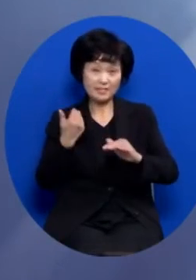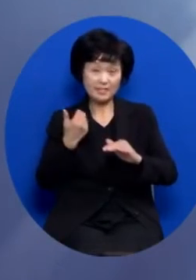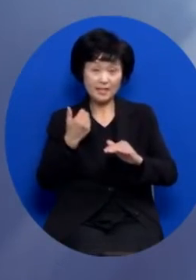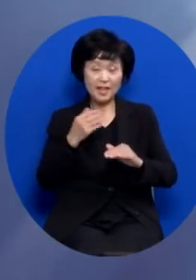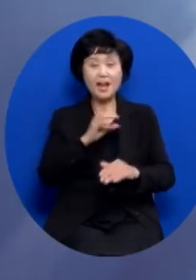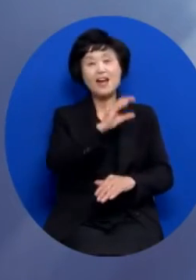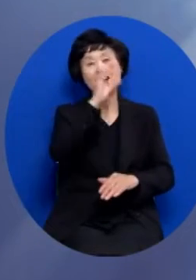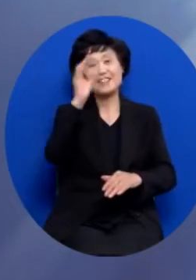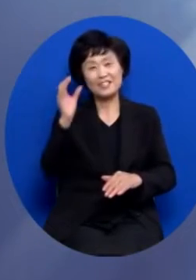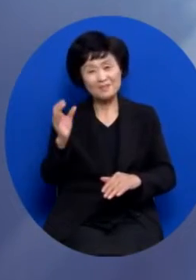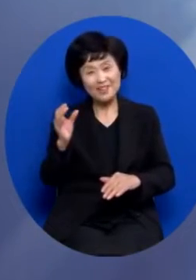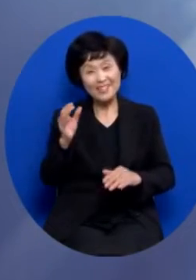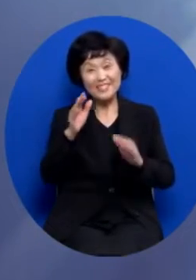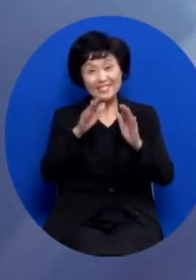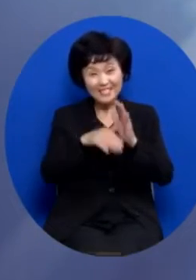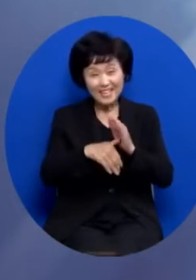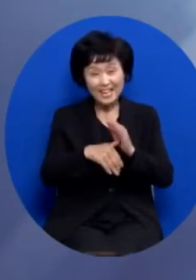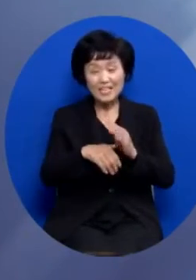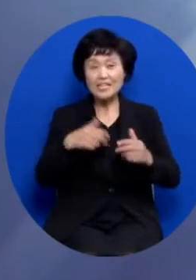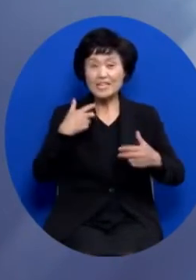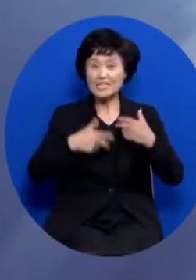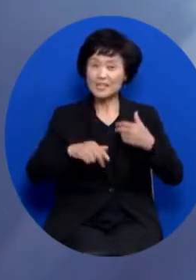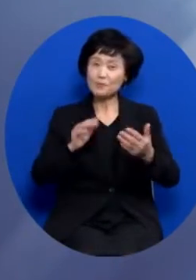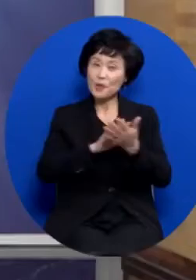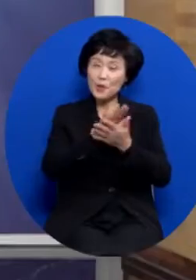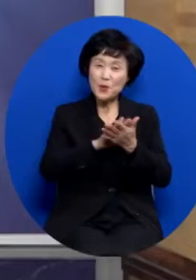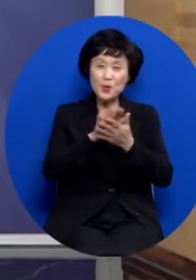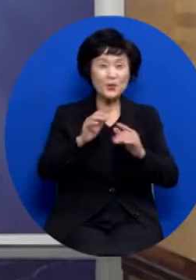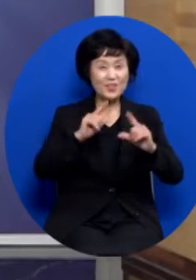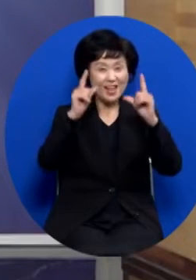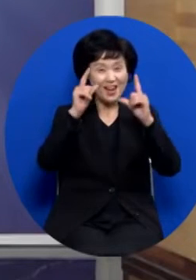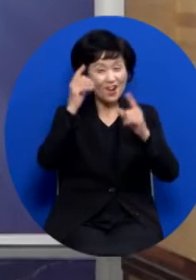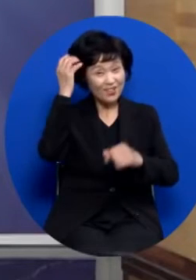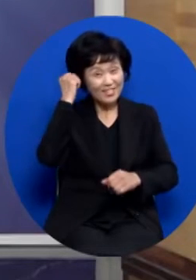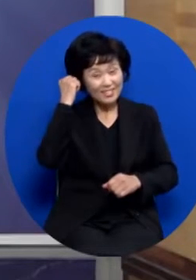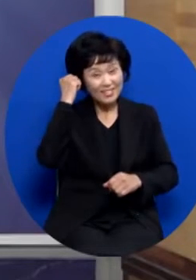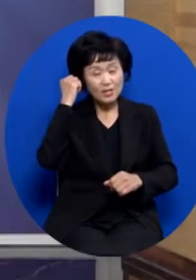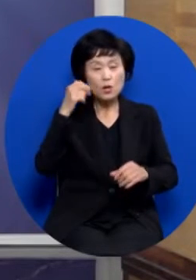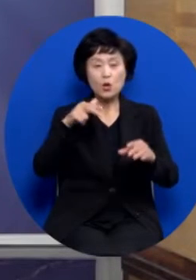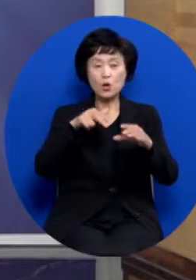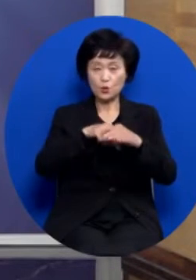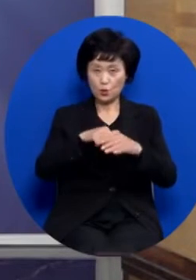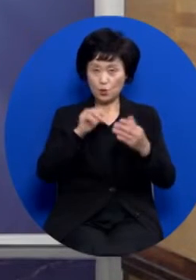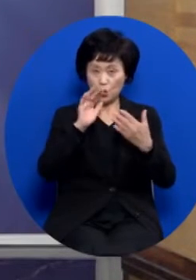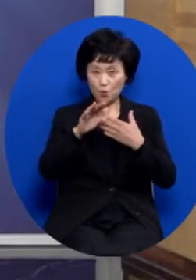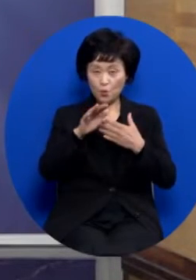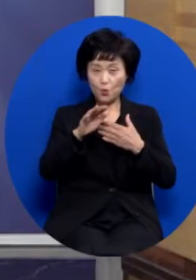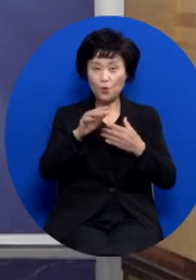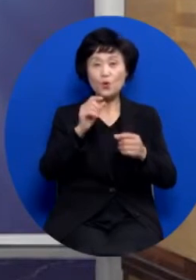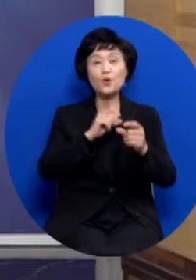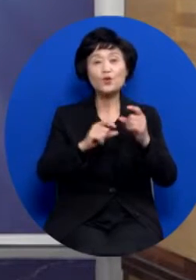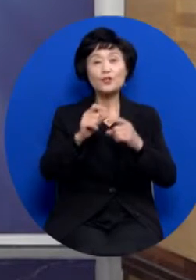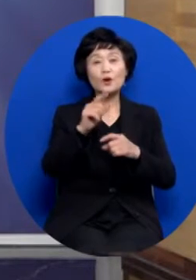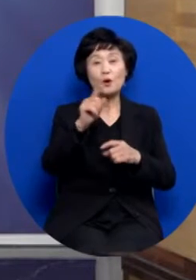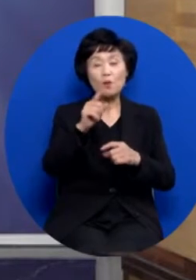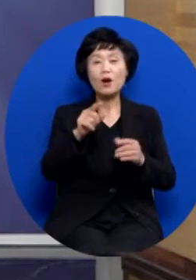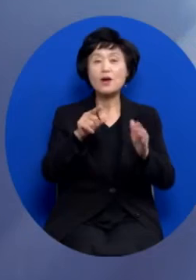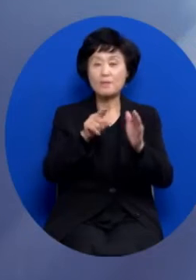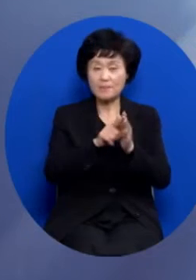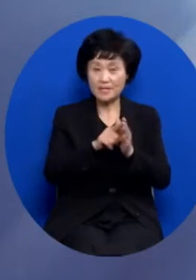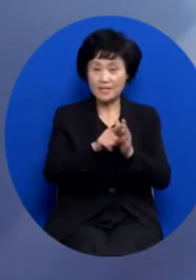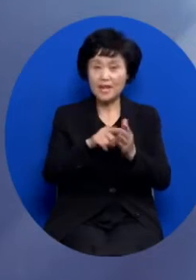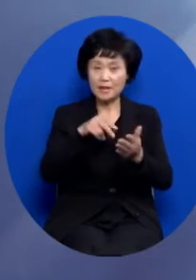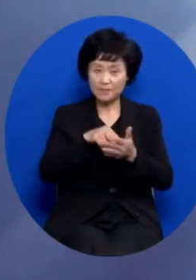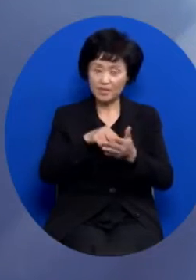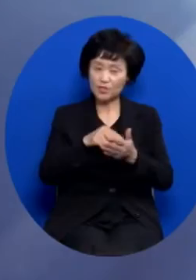크리스마스, 성탄절은 즐겁게 노는 날로 생각을 했습니다. 종교를 갖게 되면서 거기에 덧붙여서 이 신앙인으로서는